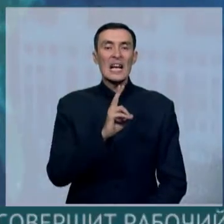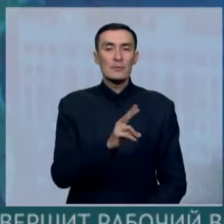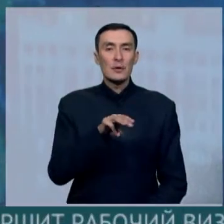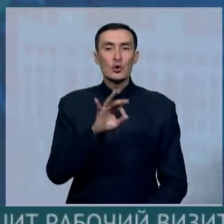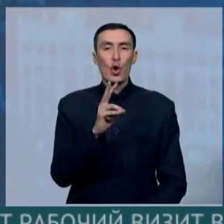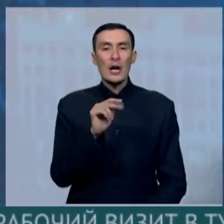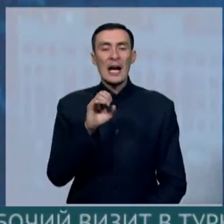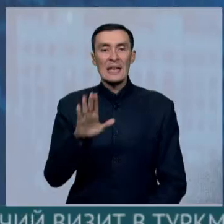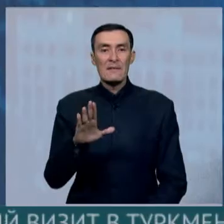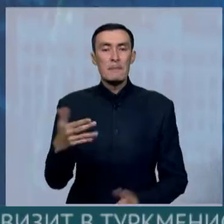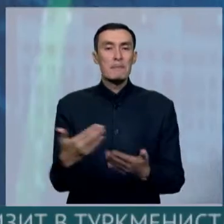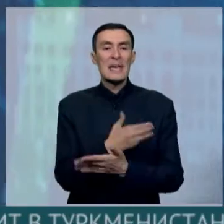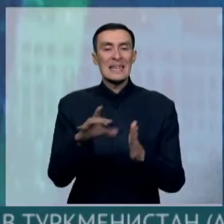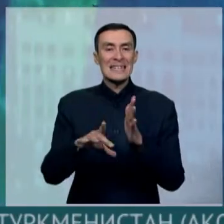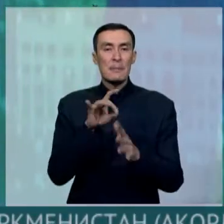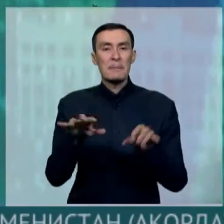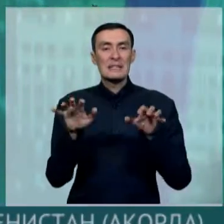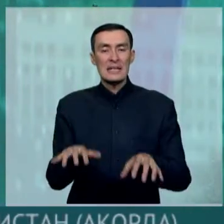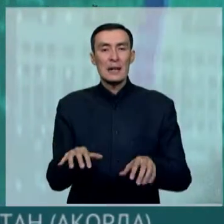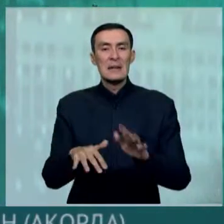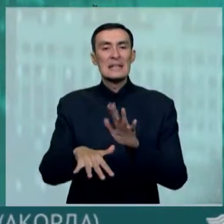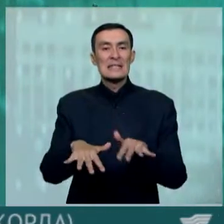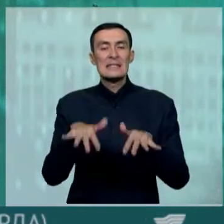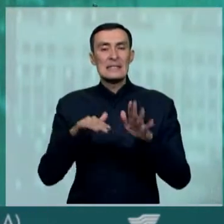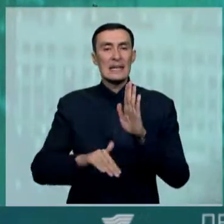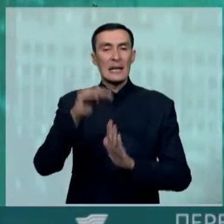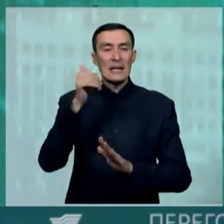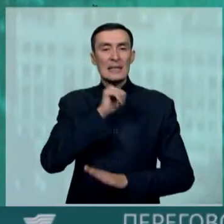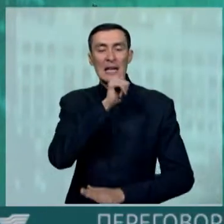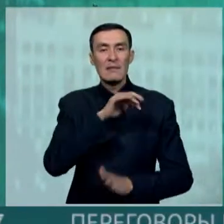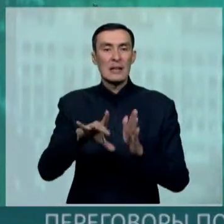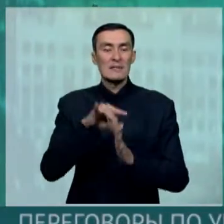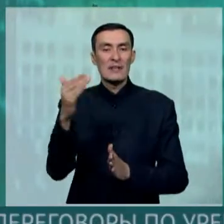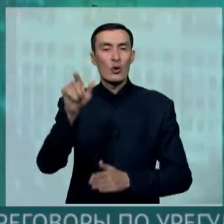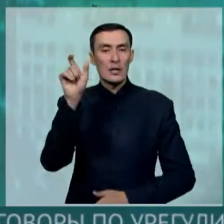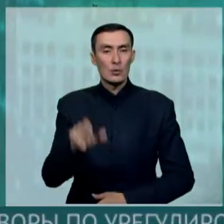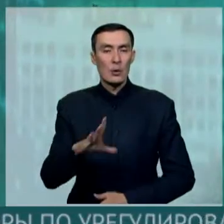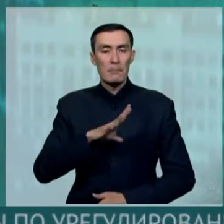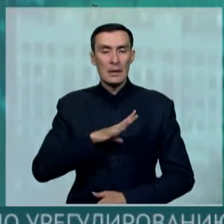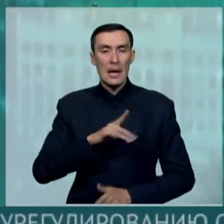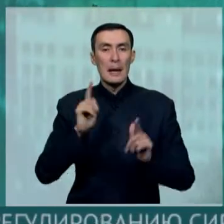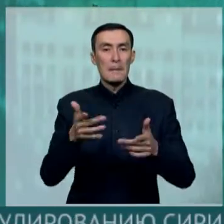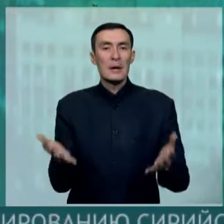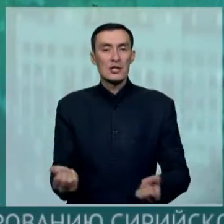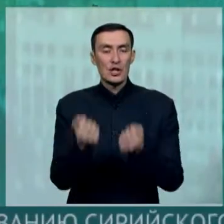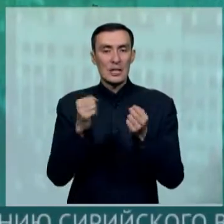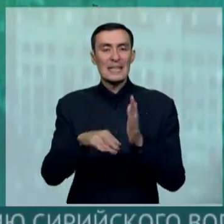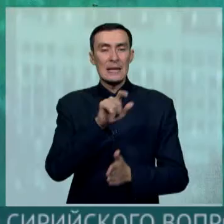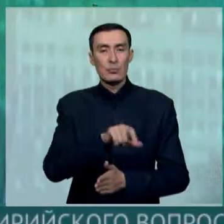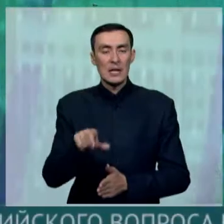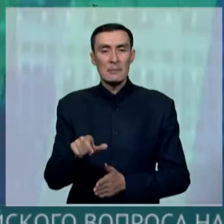Касым-Жомарт Токаев переизбран председателем Сената. По итогам тайного голосования его кандидатура была поддержана